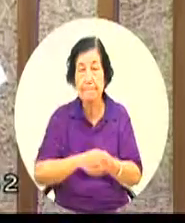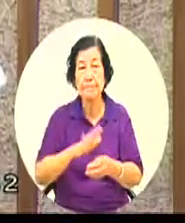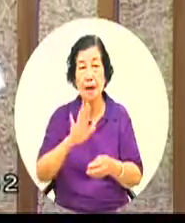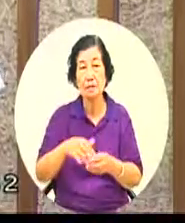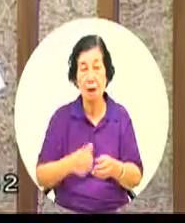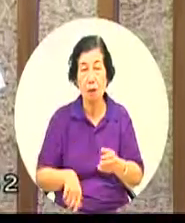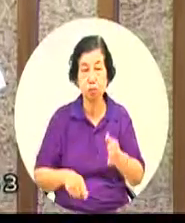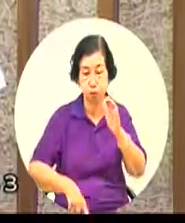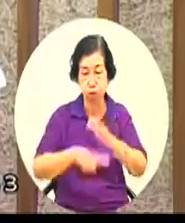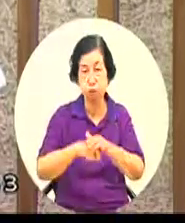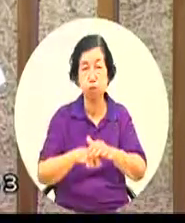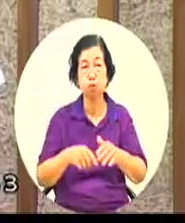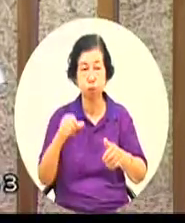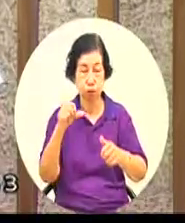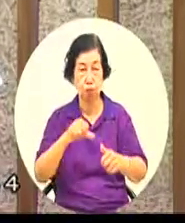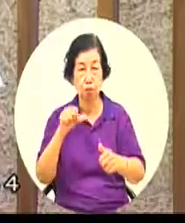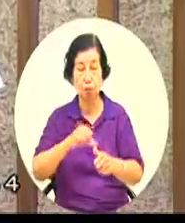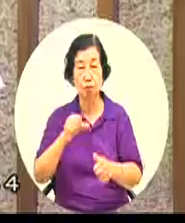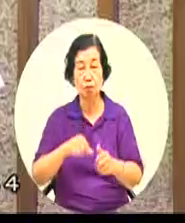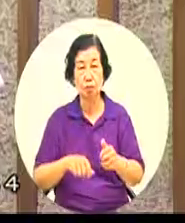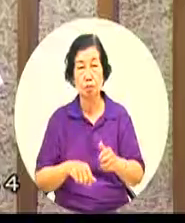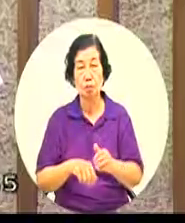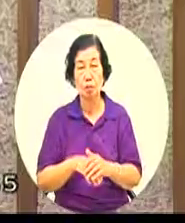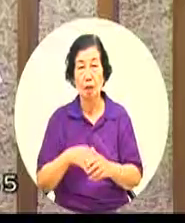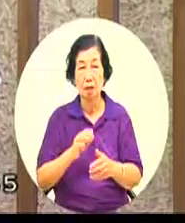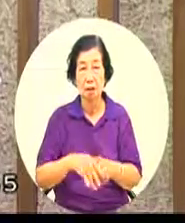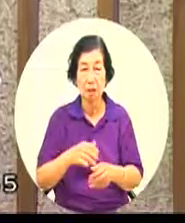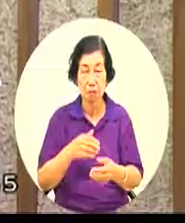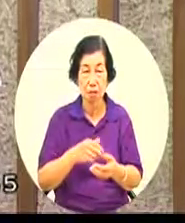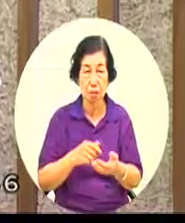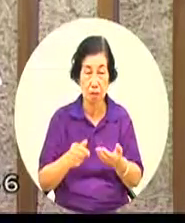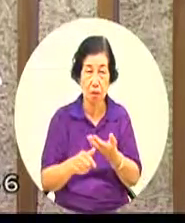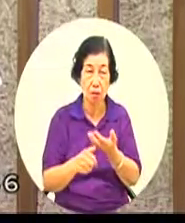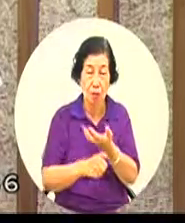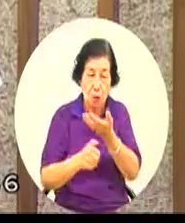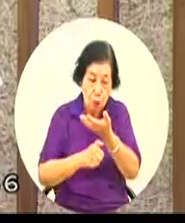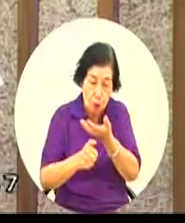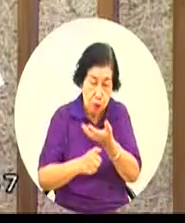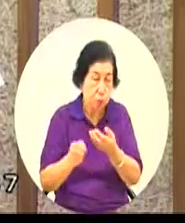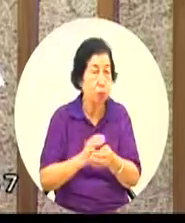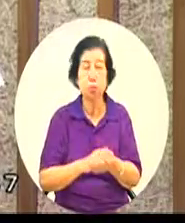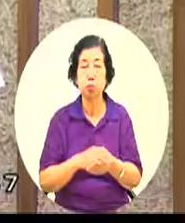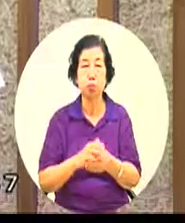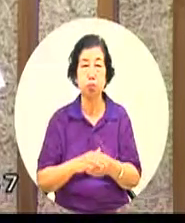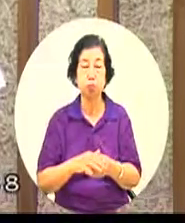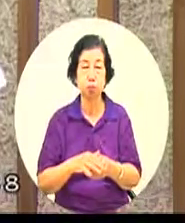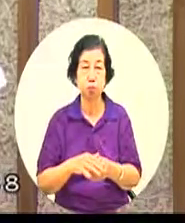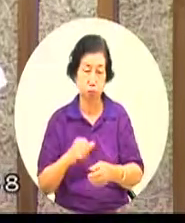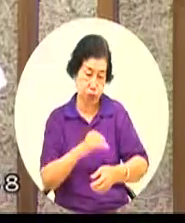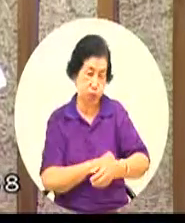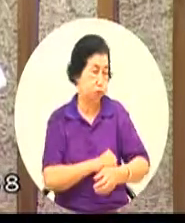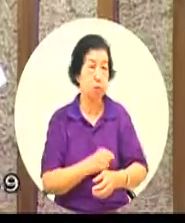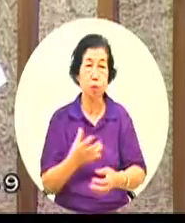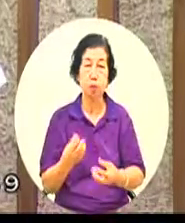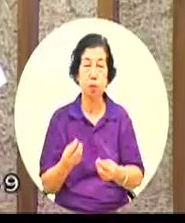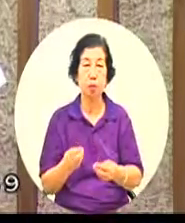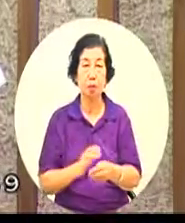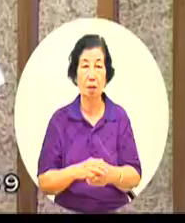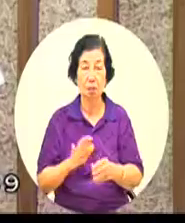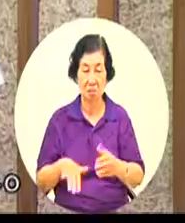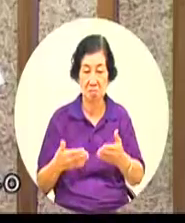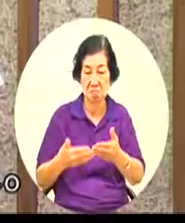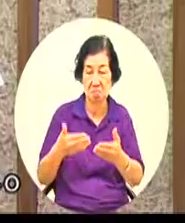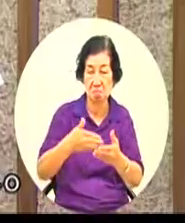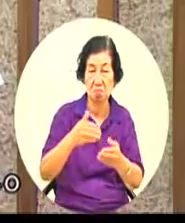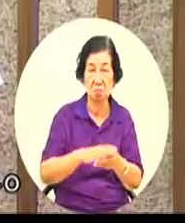所以 卖的人才有罪，吸的人是没有罪， 对，所以说是行政法而已，所以说现在我们一直强调，希望把它提升为二级毒品，但是这